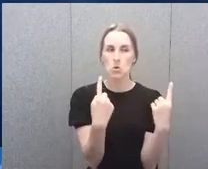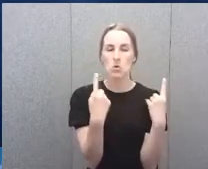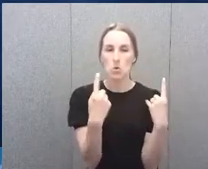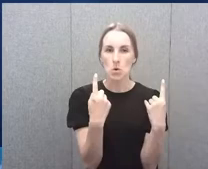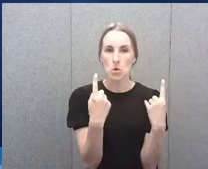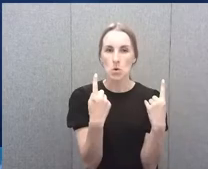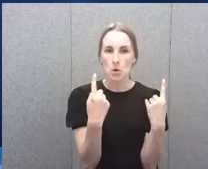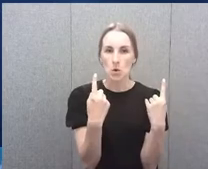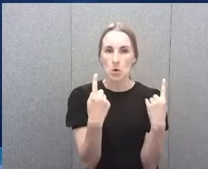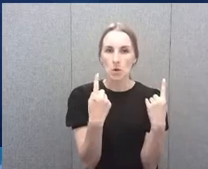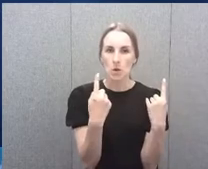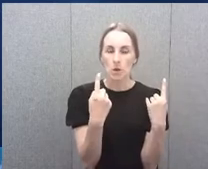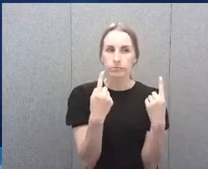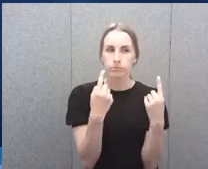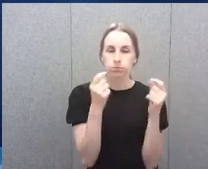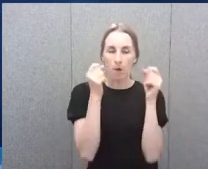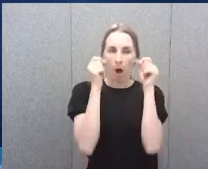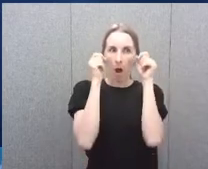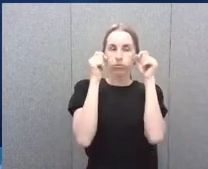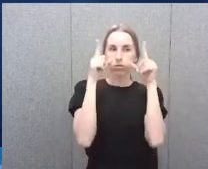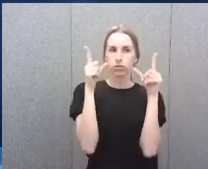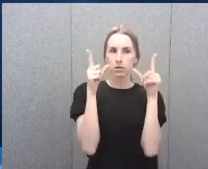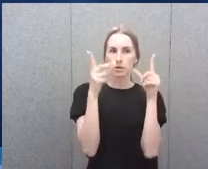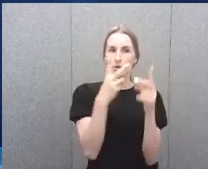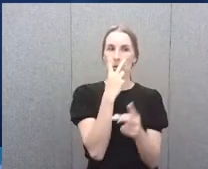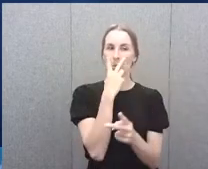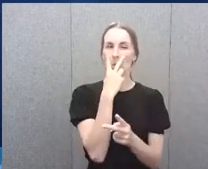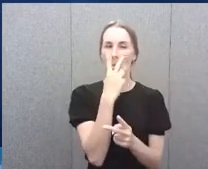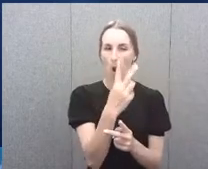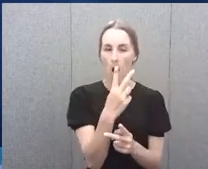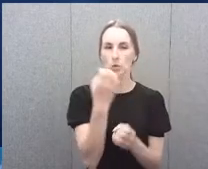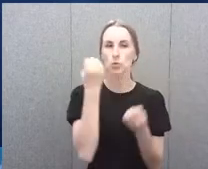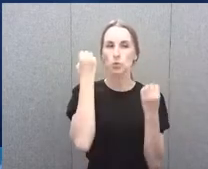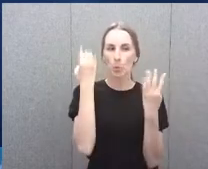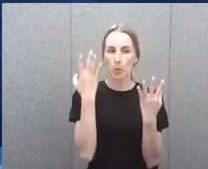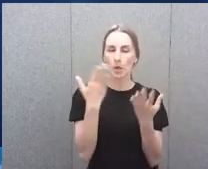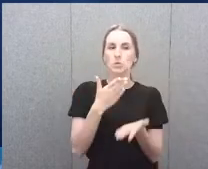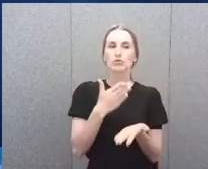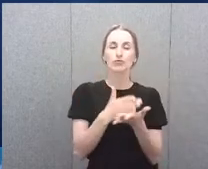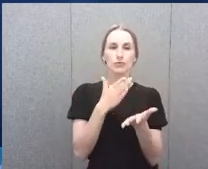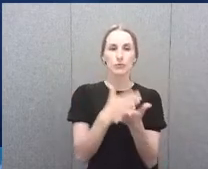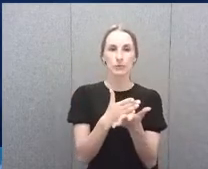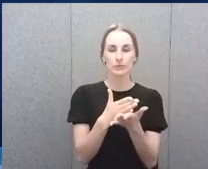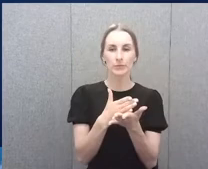впечатления были такие, которые мне на самом деле раскрыли глаза, и я поняла,